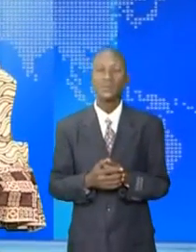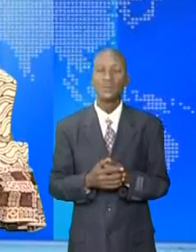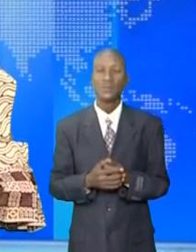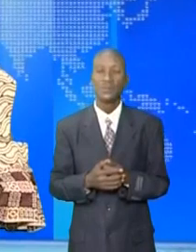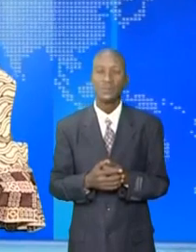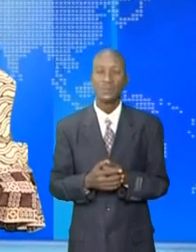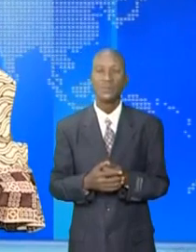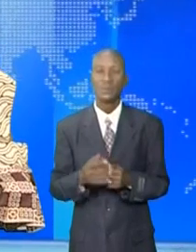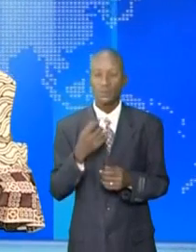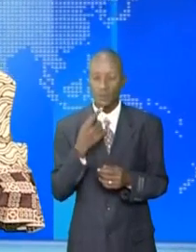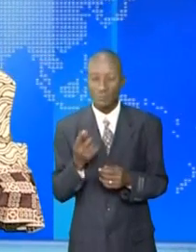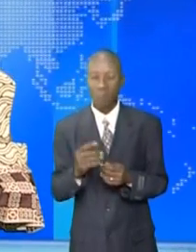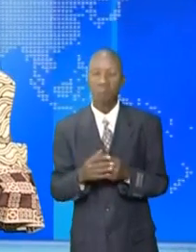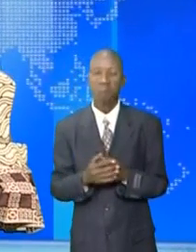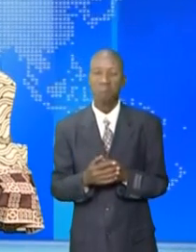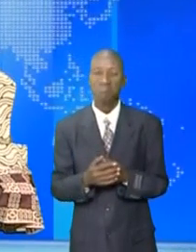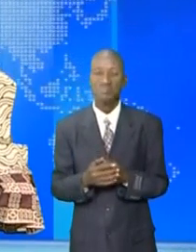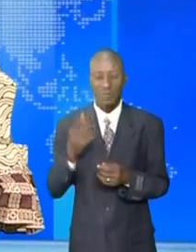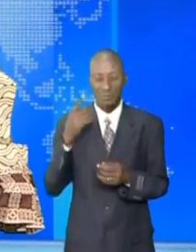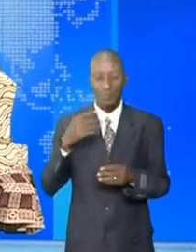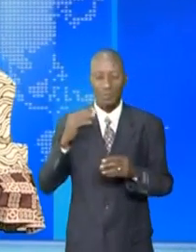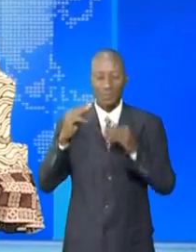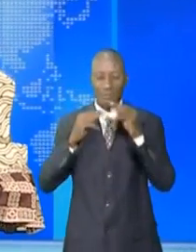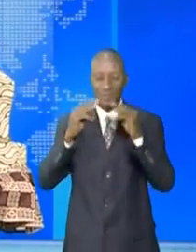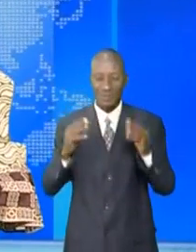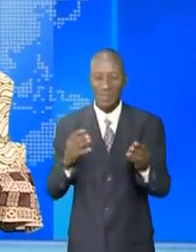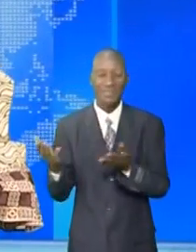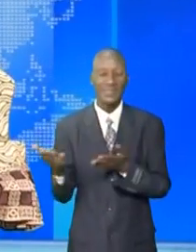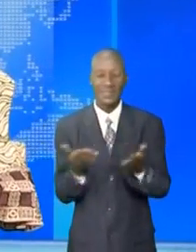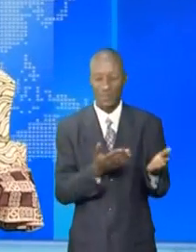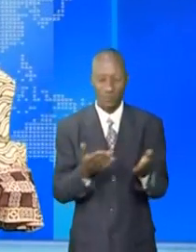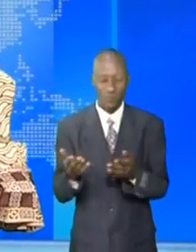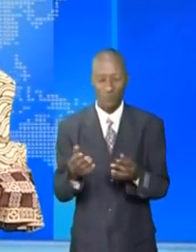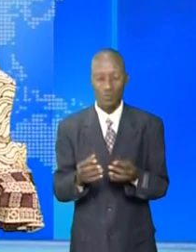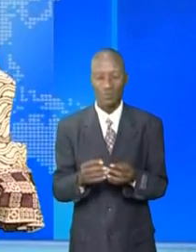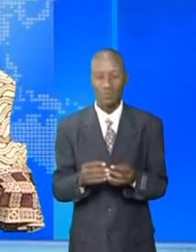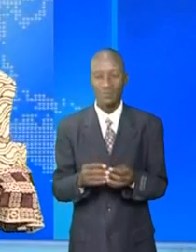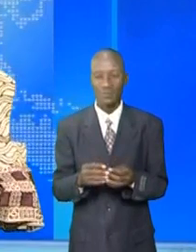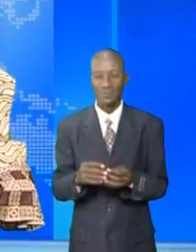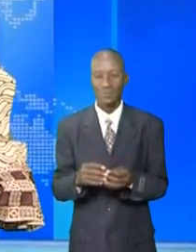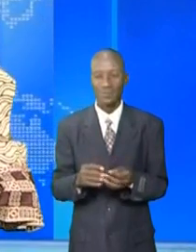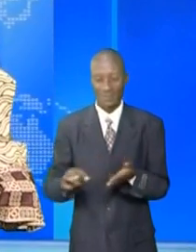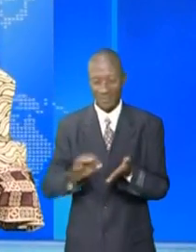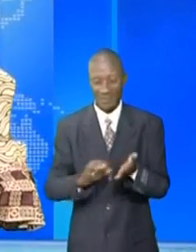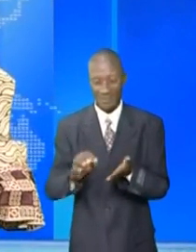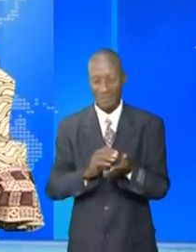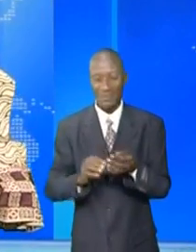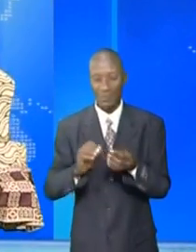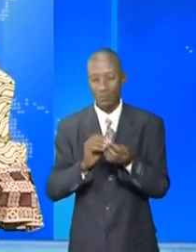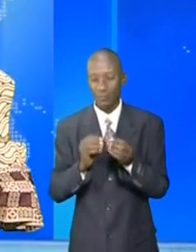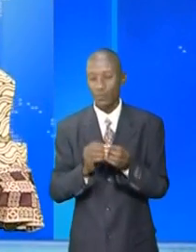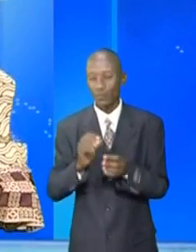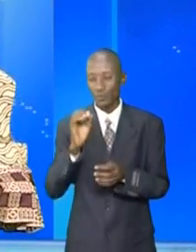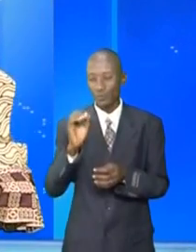numéro 001 du ministère des Transports du 23 novembre 2020 relatif au projet de